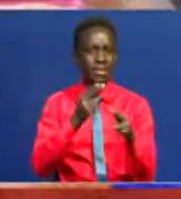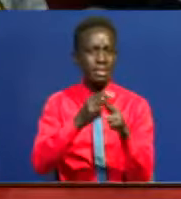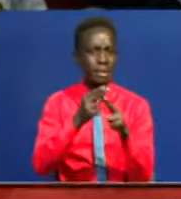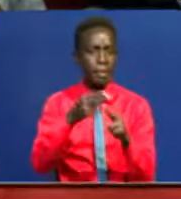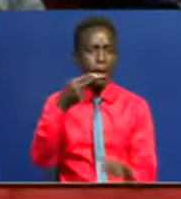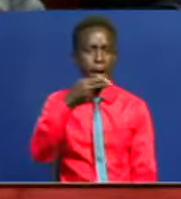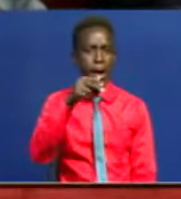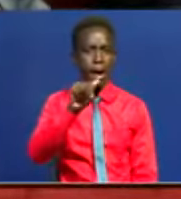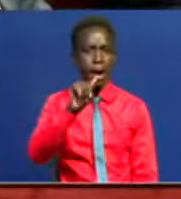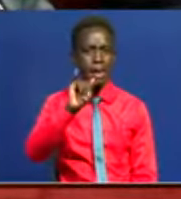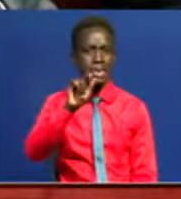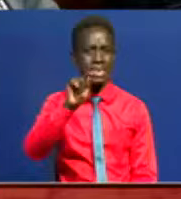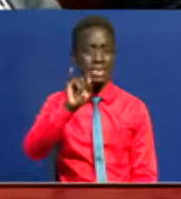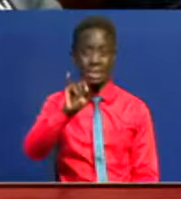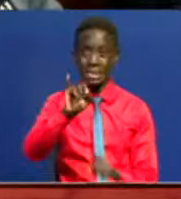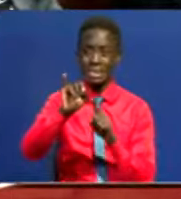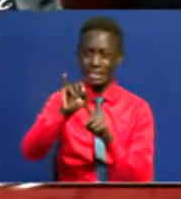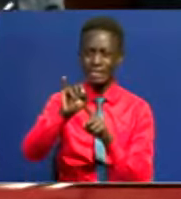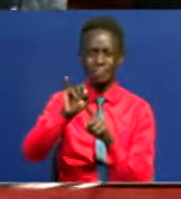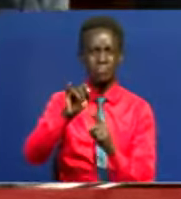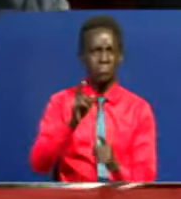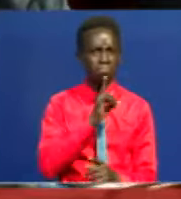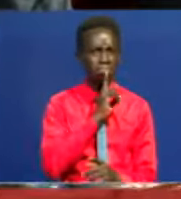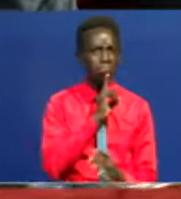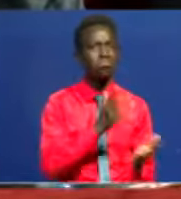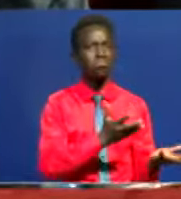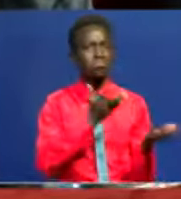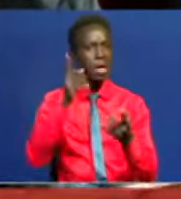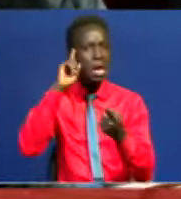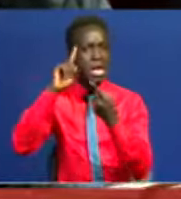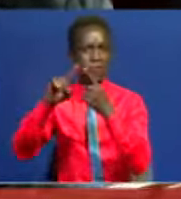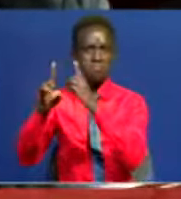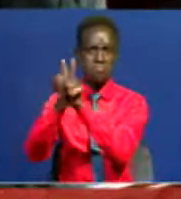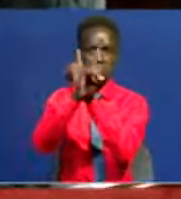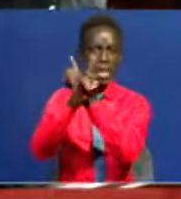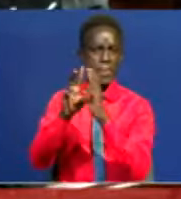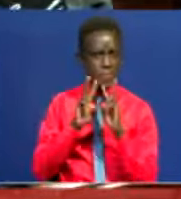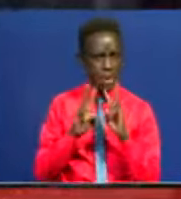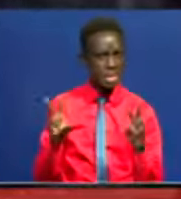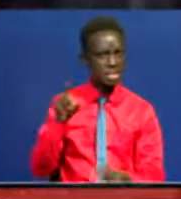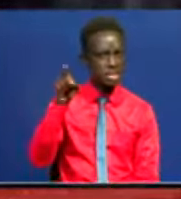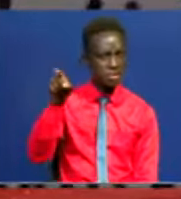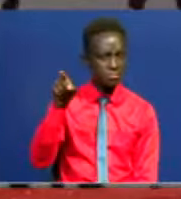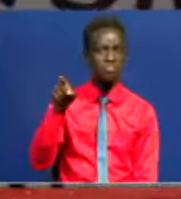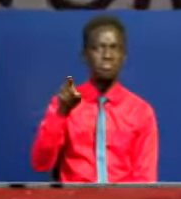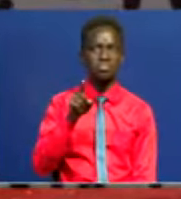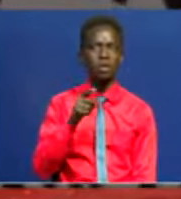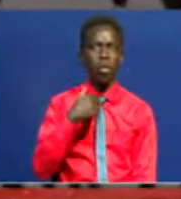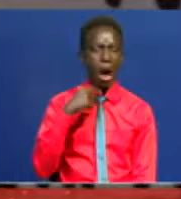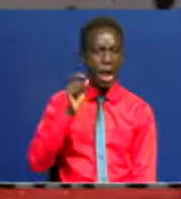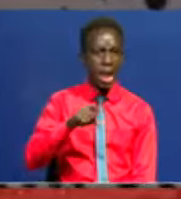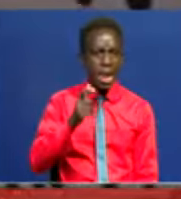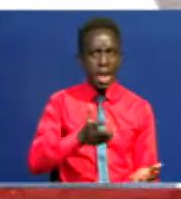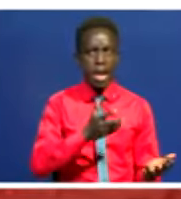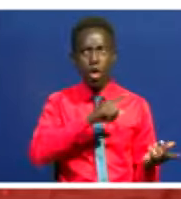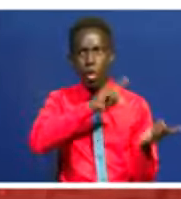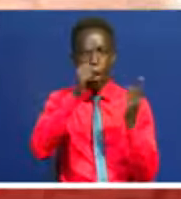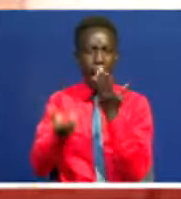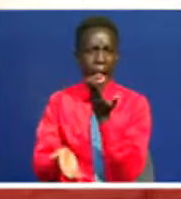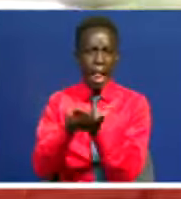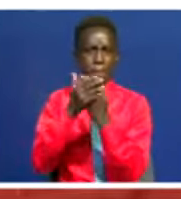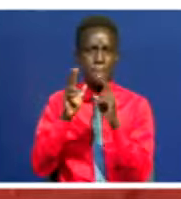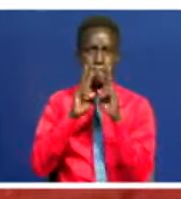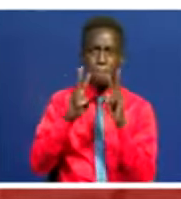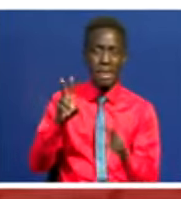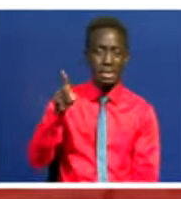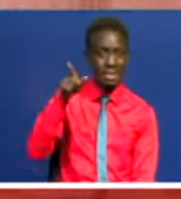kundi la usalama linaloungwa mkono na Umoja wa Mataifa linalolenga kurejesha amani na usalama katika